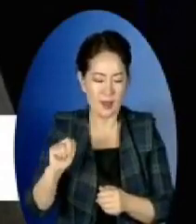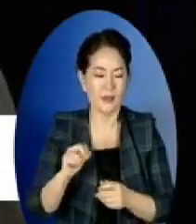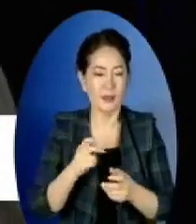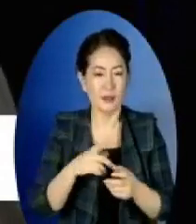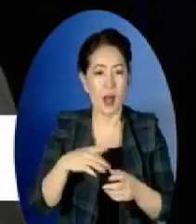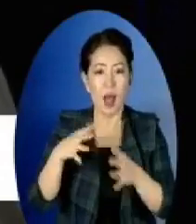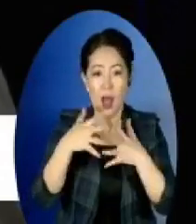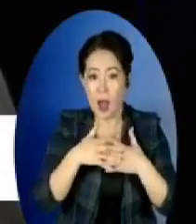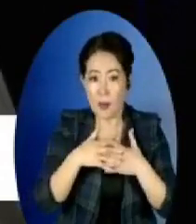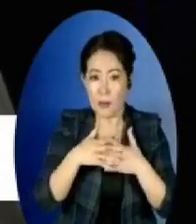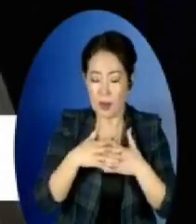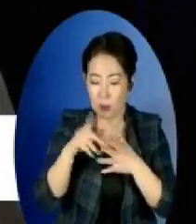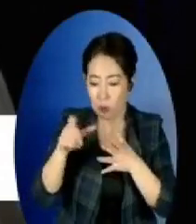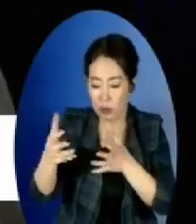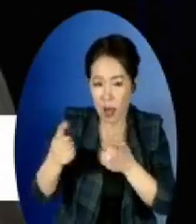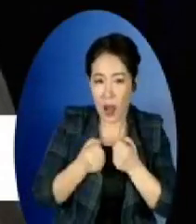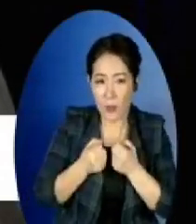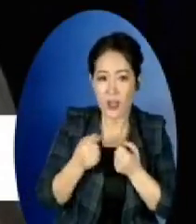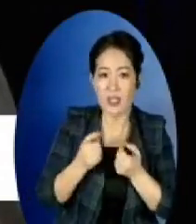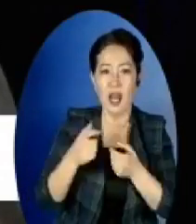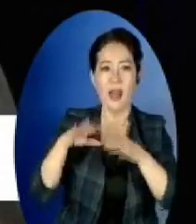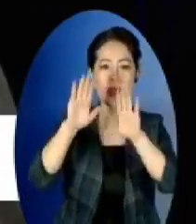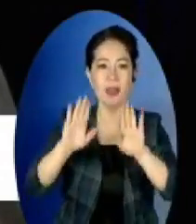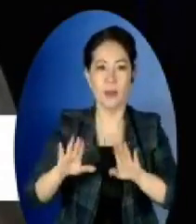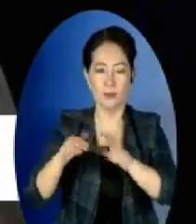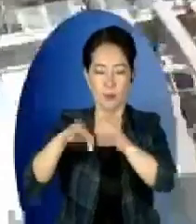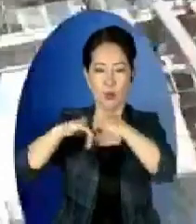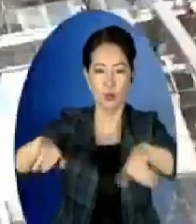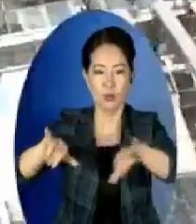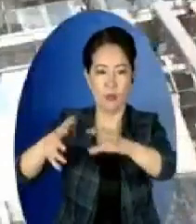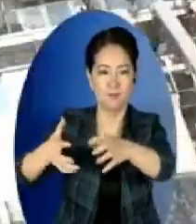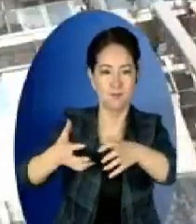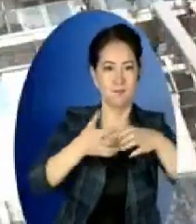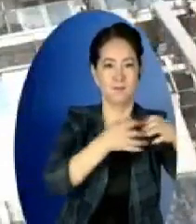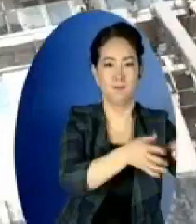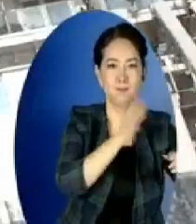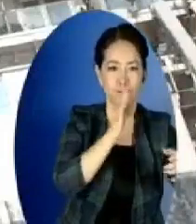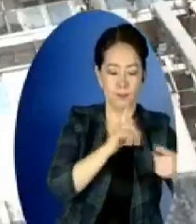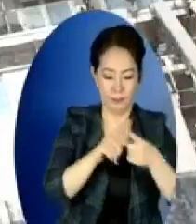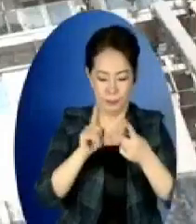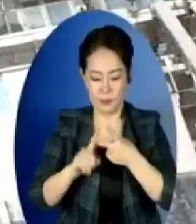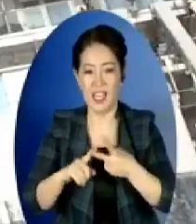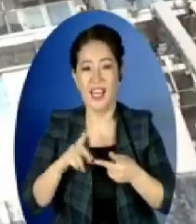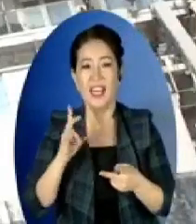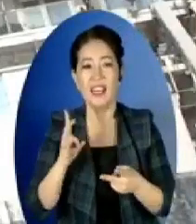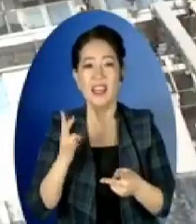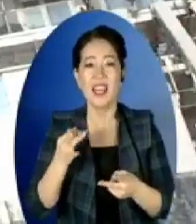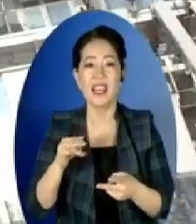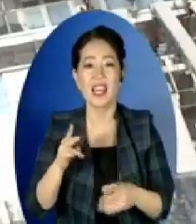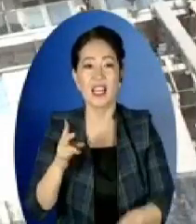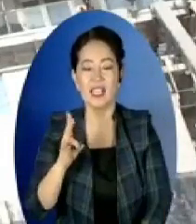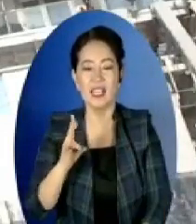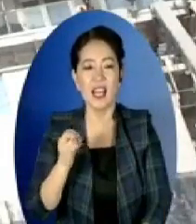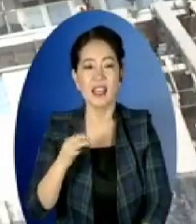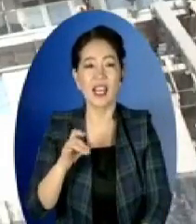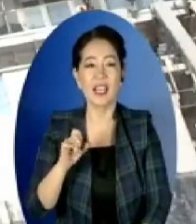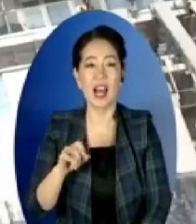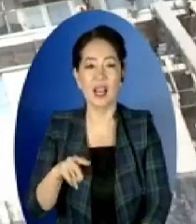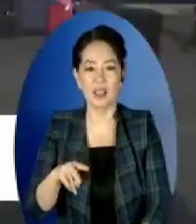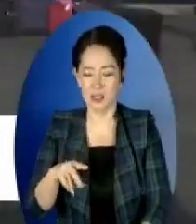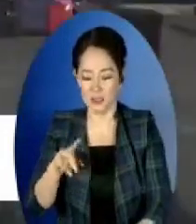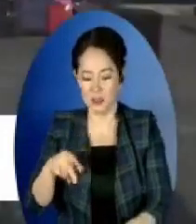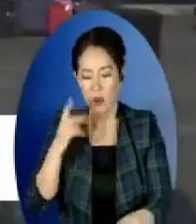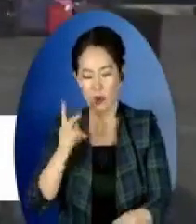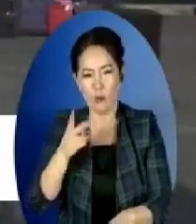иргэдэг ням гарагт нүүлгэн шилжүүлэхээр ингэж тооцоолж байна. Үүний зэрэгцээ Нидерландын 2200 гаруй зорчигчд Вестердам хүлэг